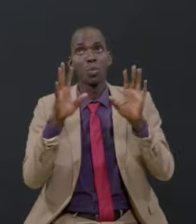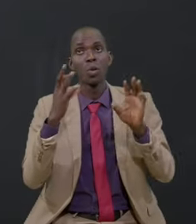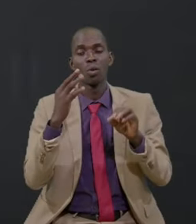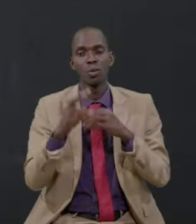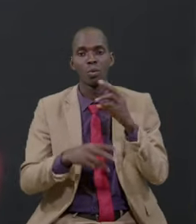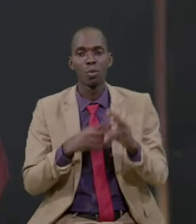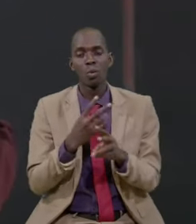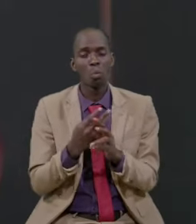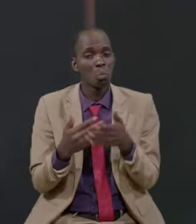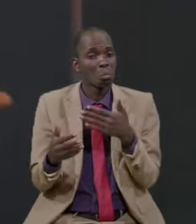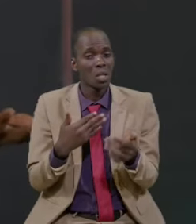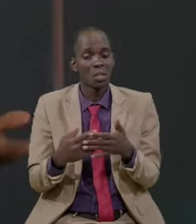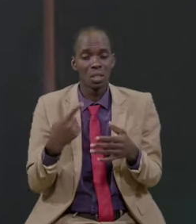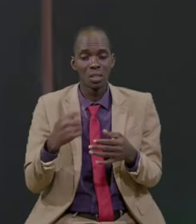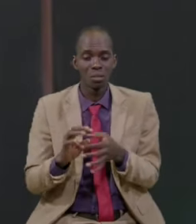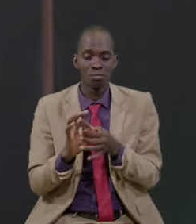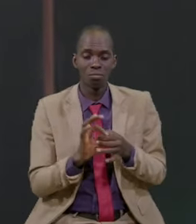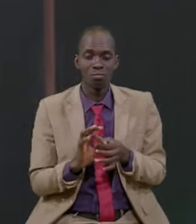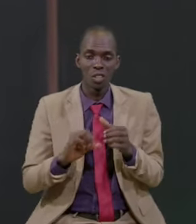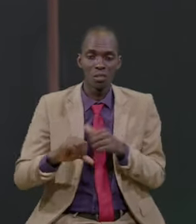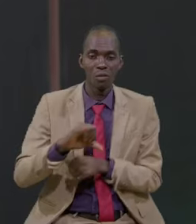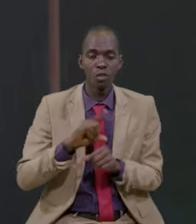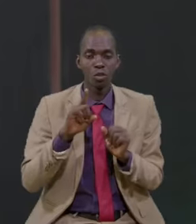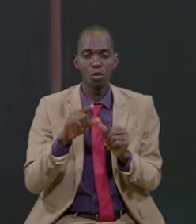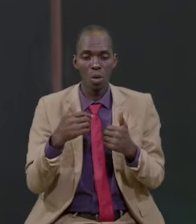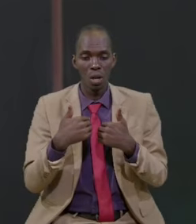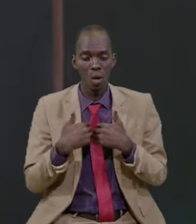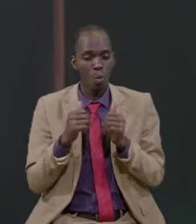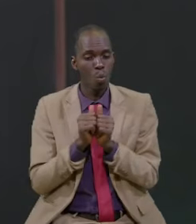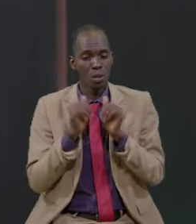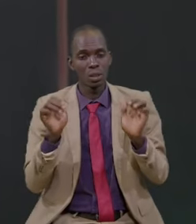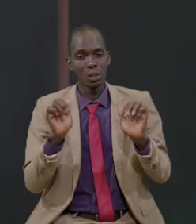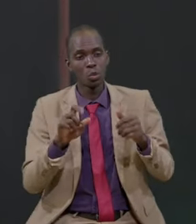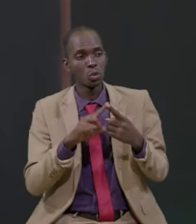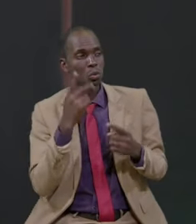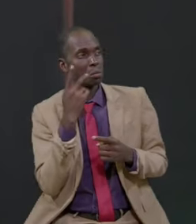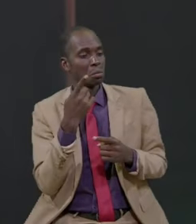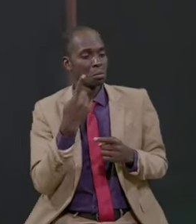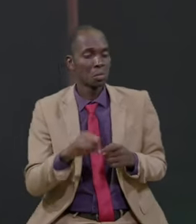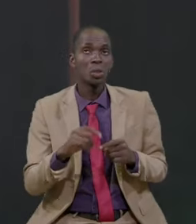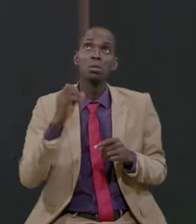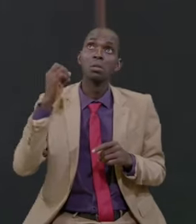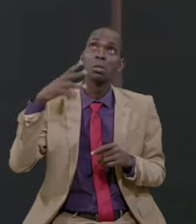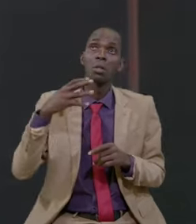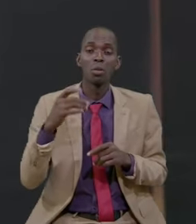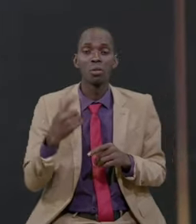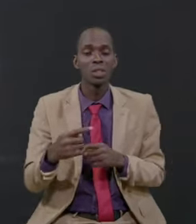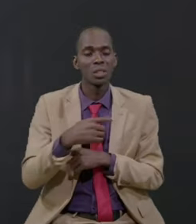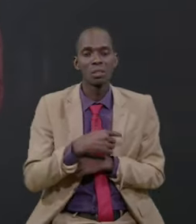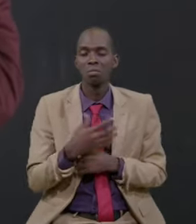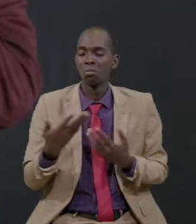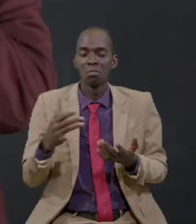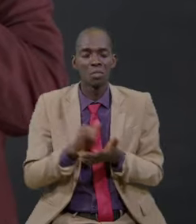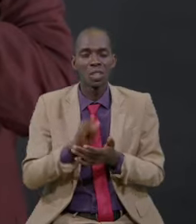communion que vous avez, qui ne peut pas avoir la lumière du jour, ce n'est pas la vraie communion. Quelle que